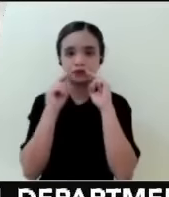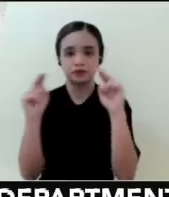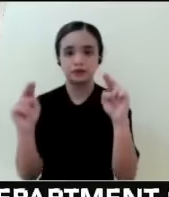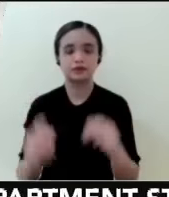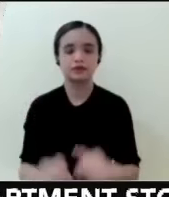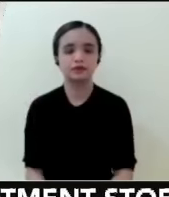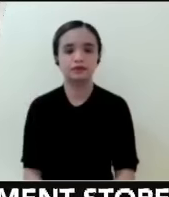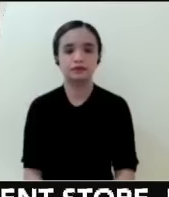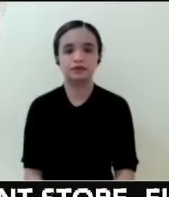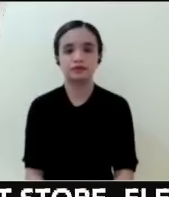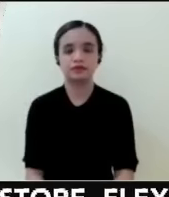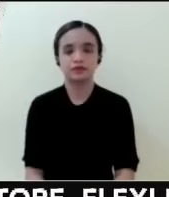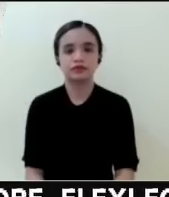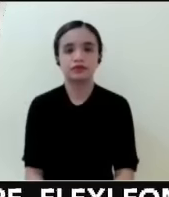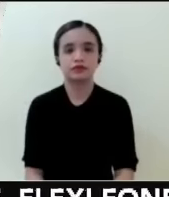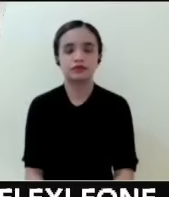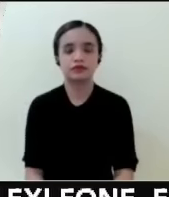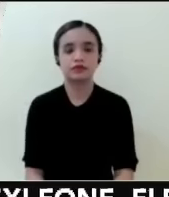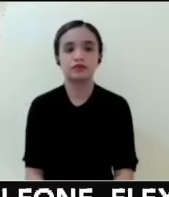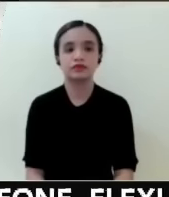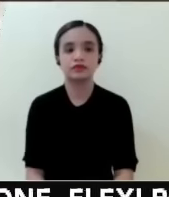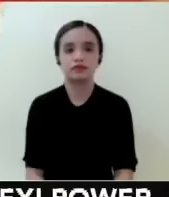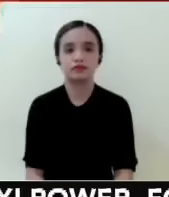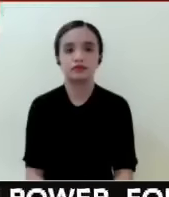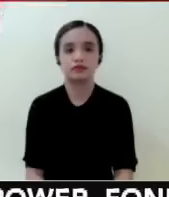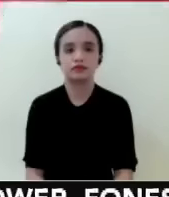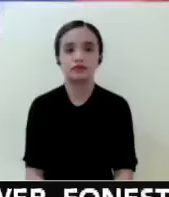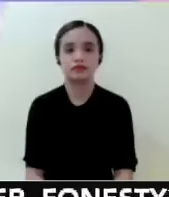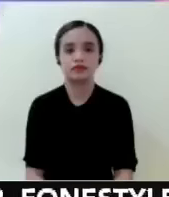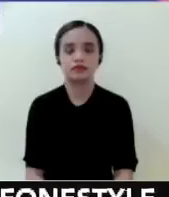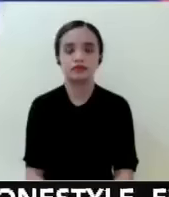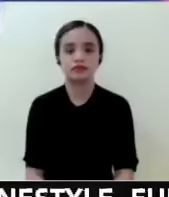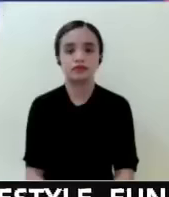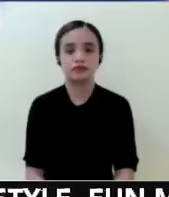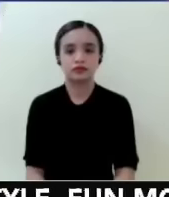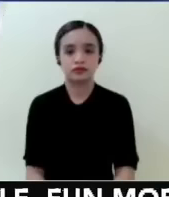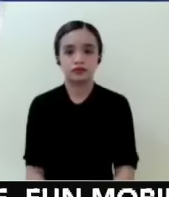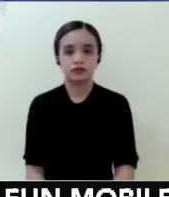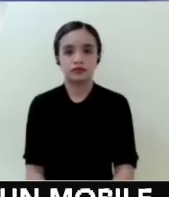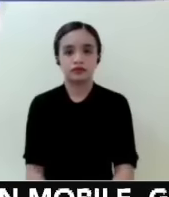Gomez, nakatutok, 24 oras.